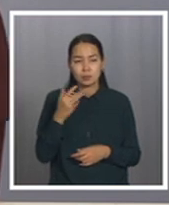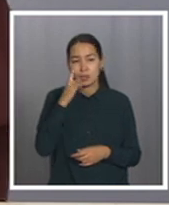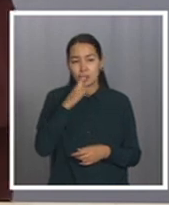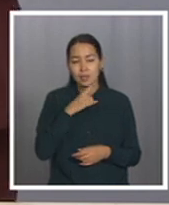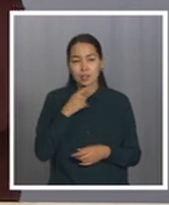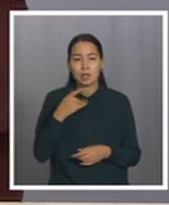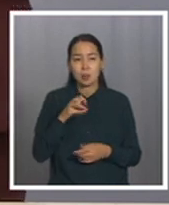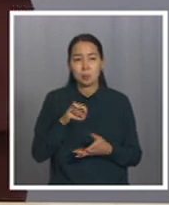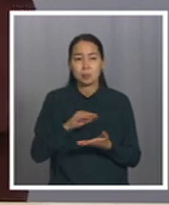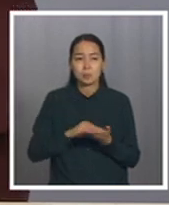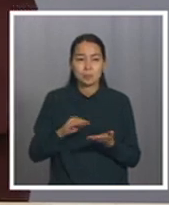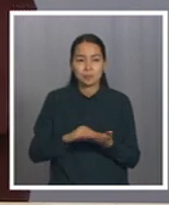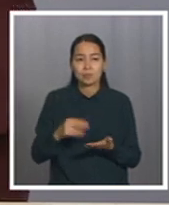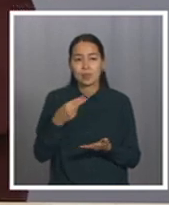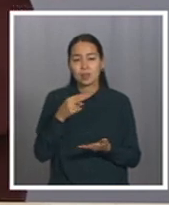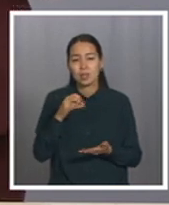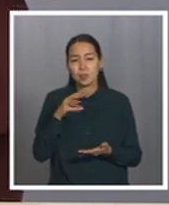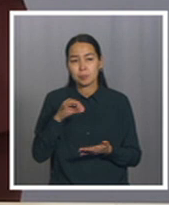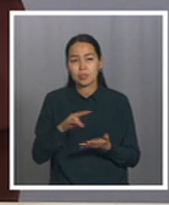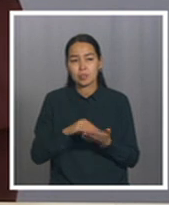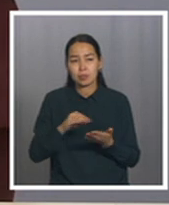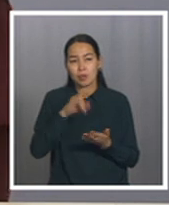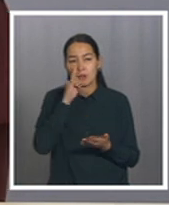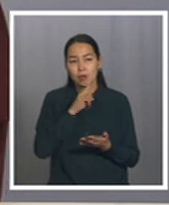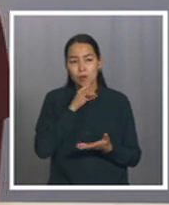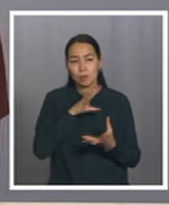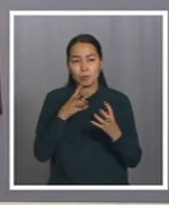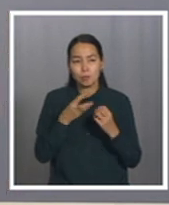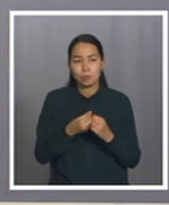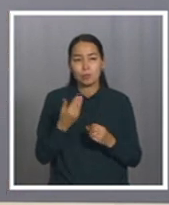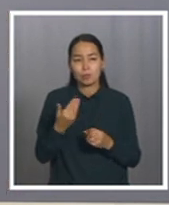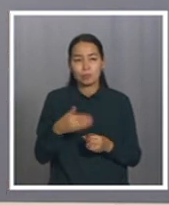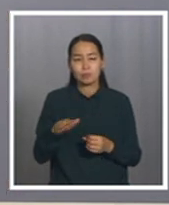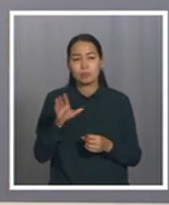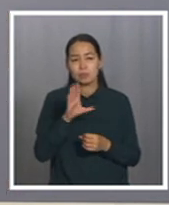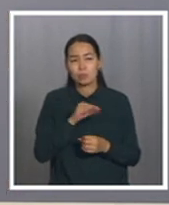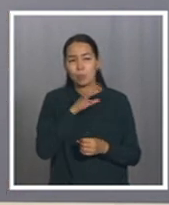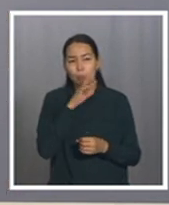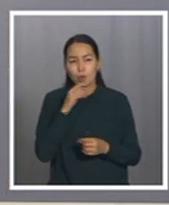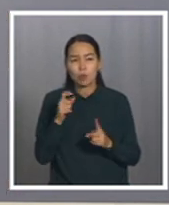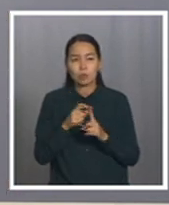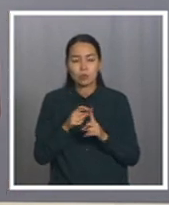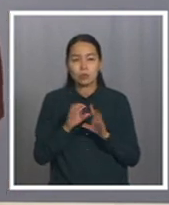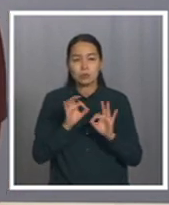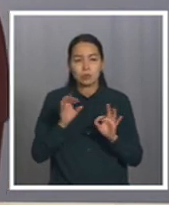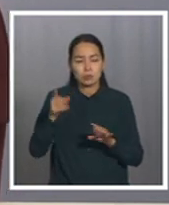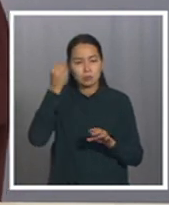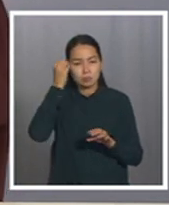терминдерін жасаудағы қазақ ұғымымен өлшеп, дөп басып тауып айтатын тапқырлығы